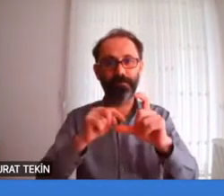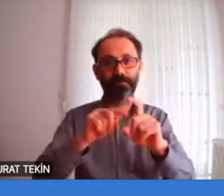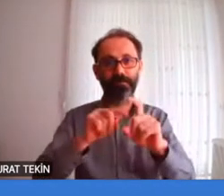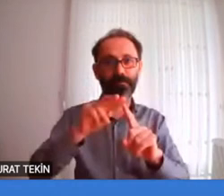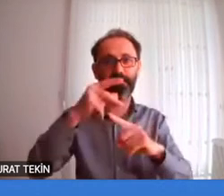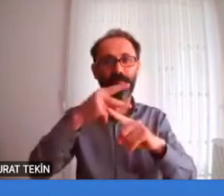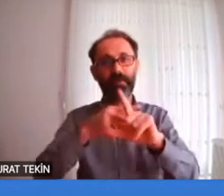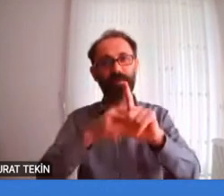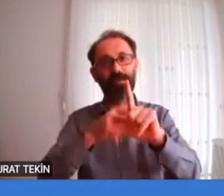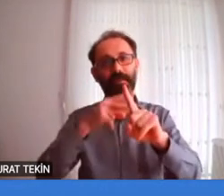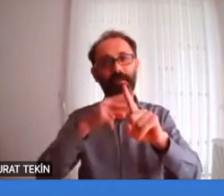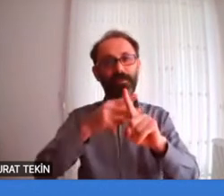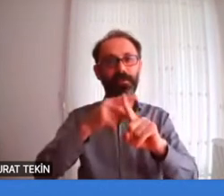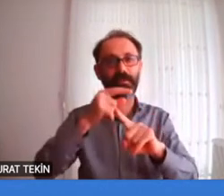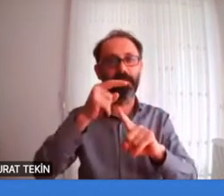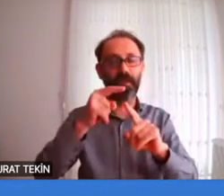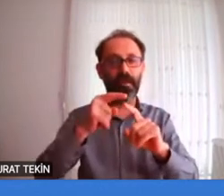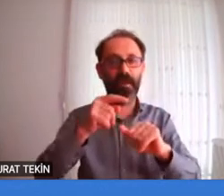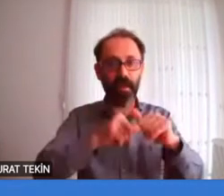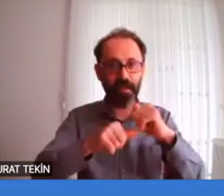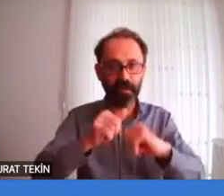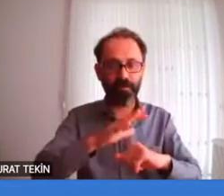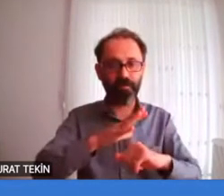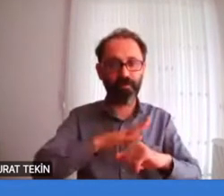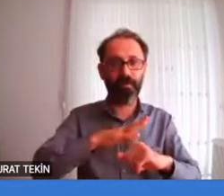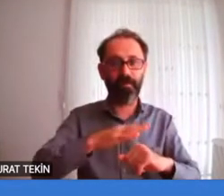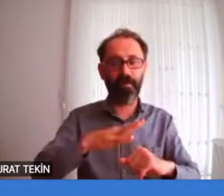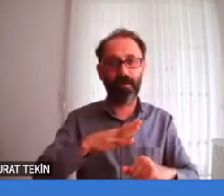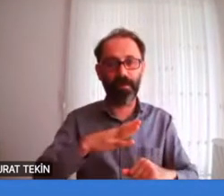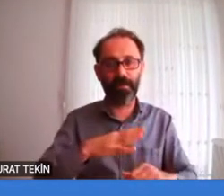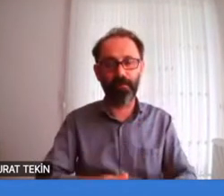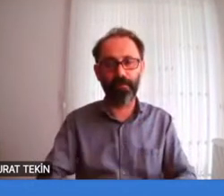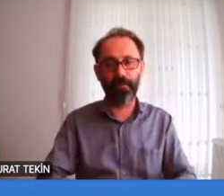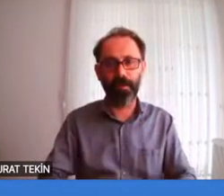Pamukkale Üniversitesi'nde PDR öğrencisiyim, 2. sınıfım.